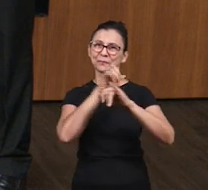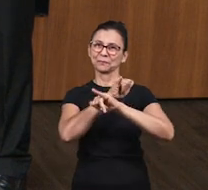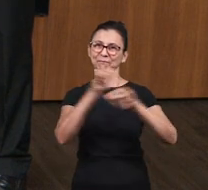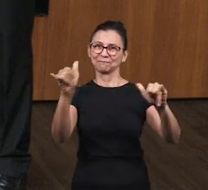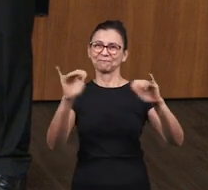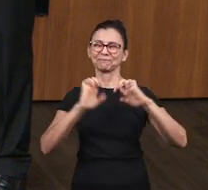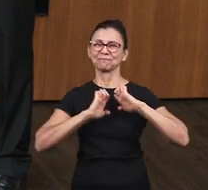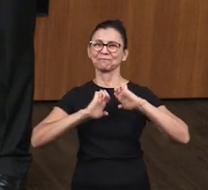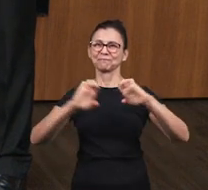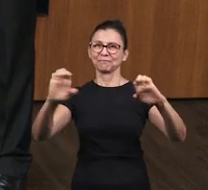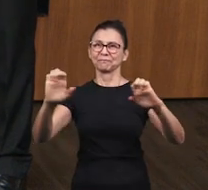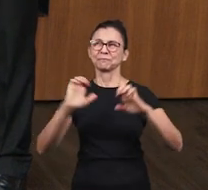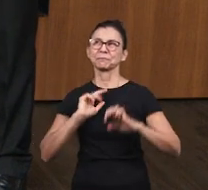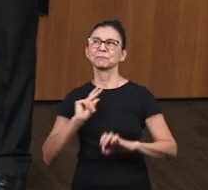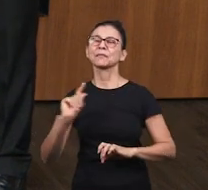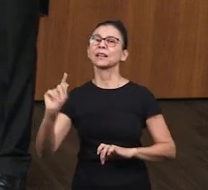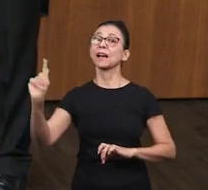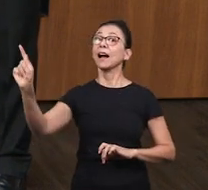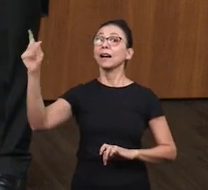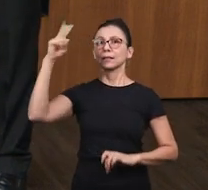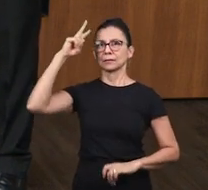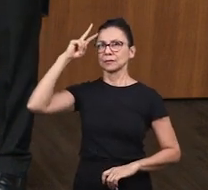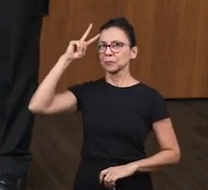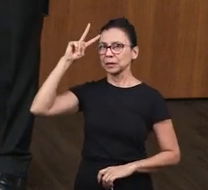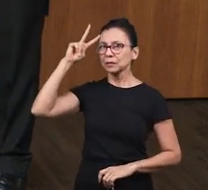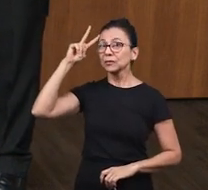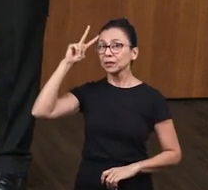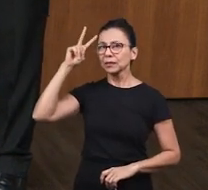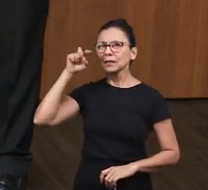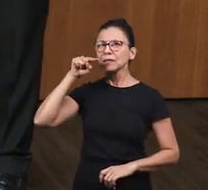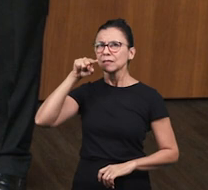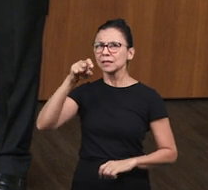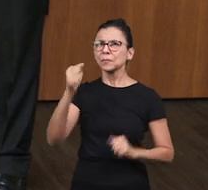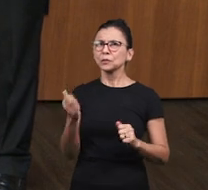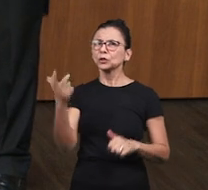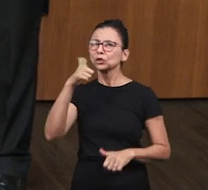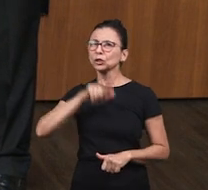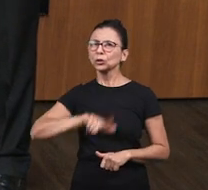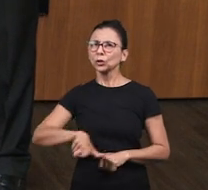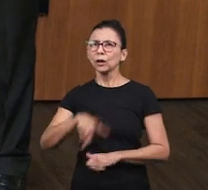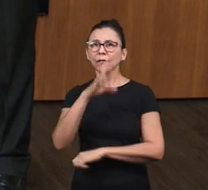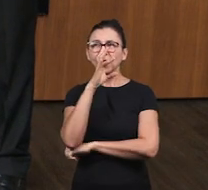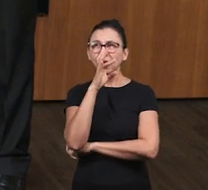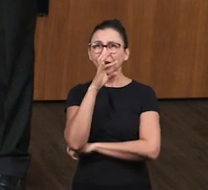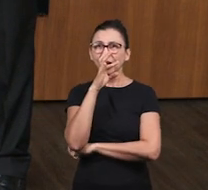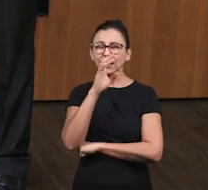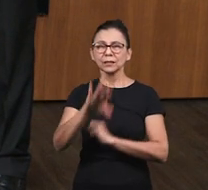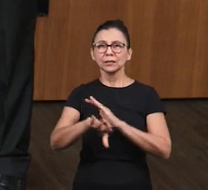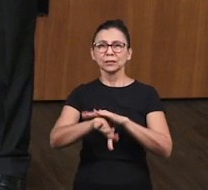l'Église chrétienne Maranatha en annonçant l'Évangile éternel. En rappelant que vous pouvez